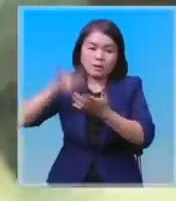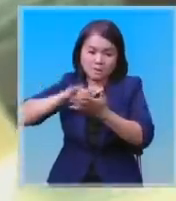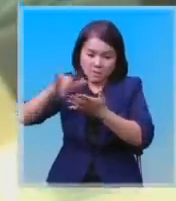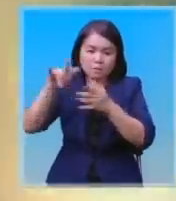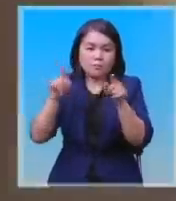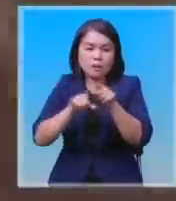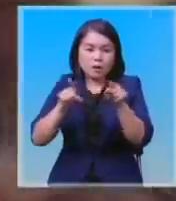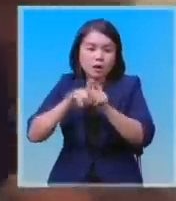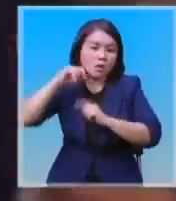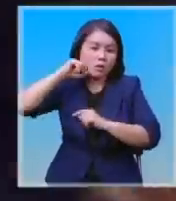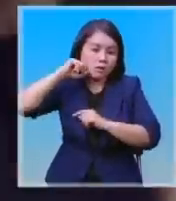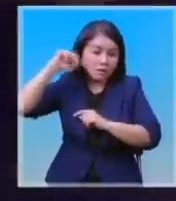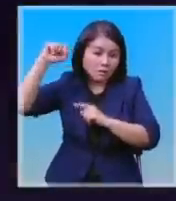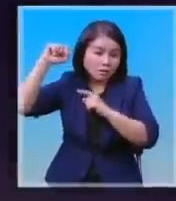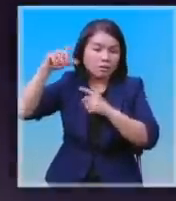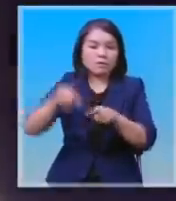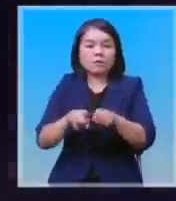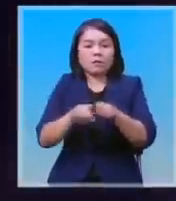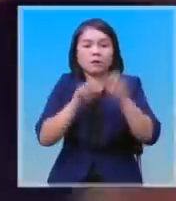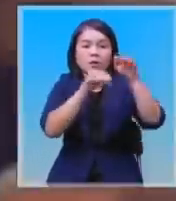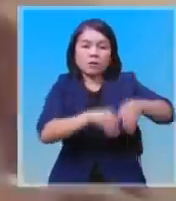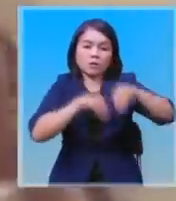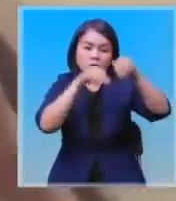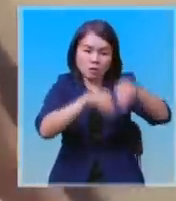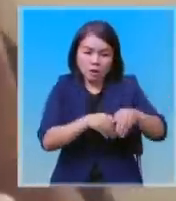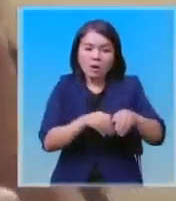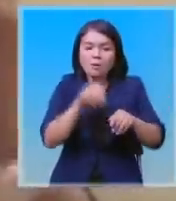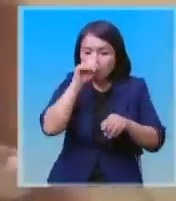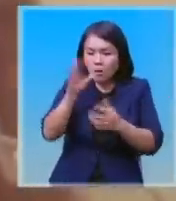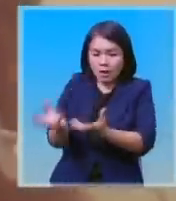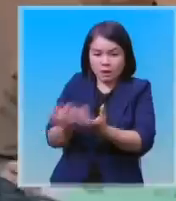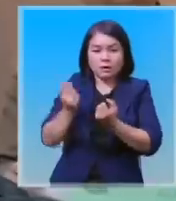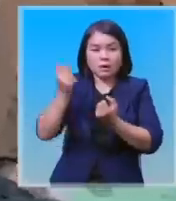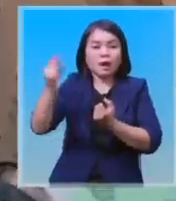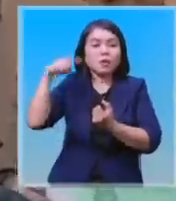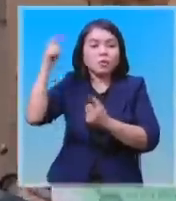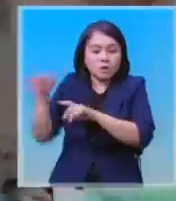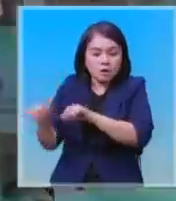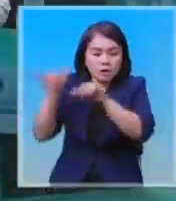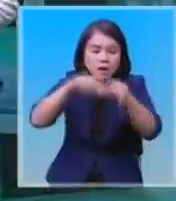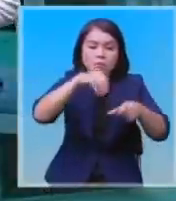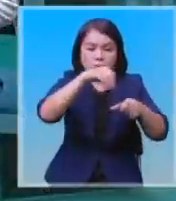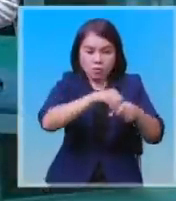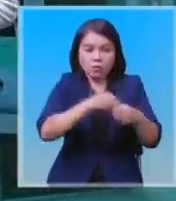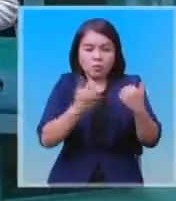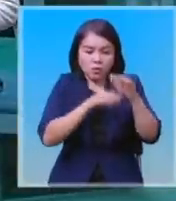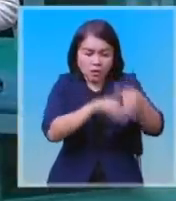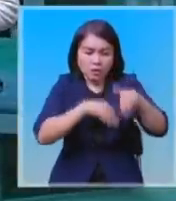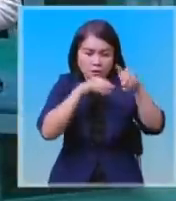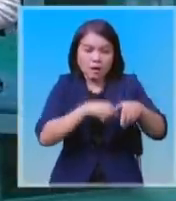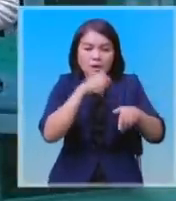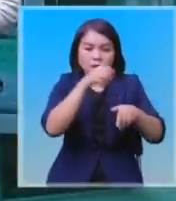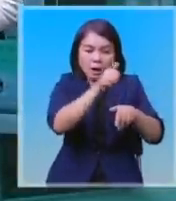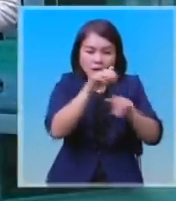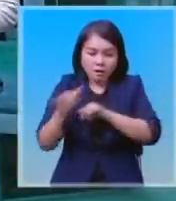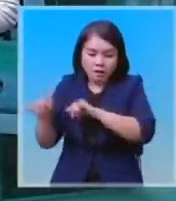ายงานเข้ามาว่าทางออสเตรเลียก็ต้องการที่จะรับนางสาวราฮาฟนะครับให้เป็นผู้ลี้ภัยเดินทางไปอยู่ที่ประเทศออสเตรเลียเป็นประเทศที่3นั่น